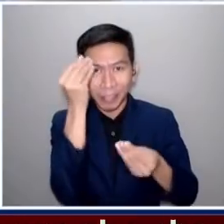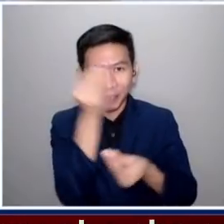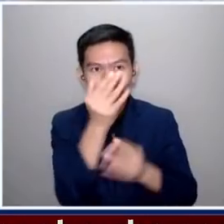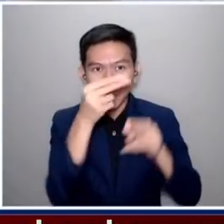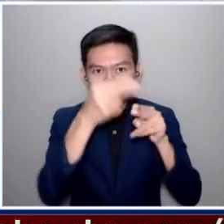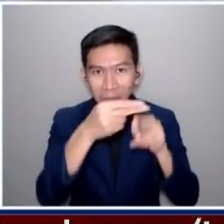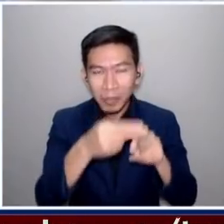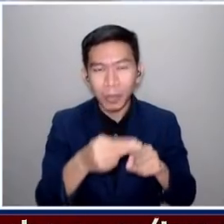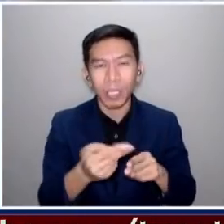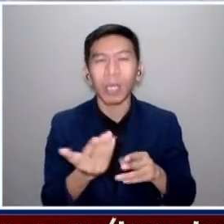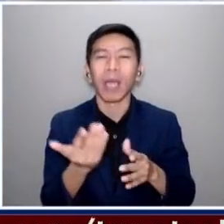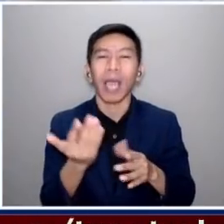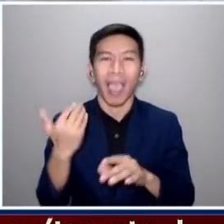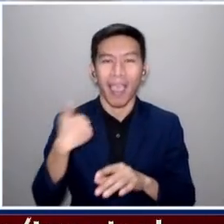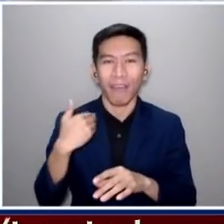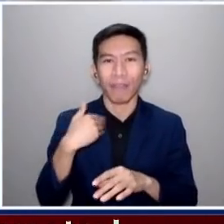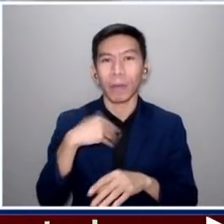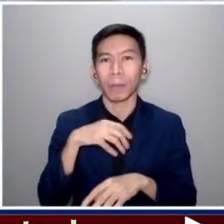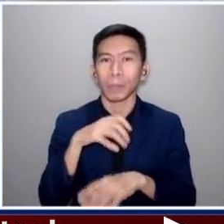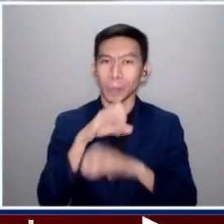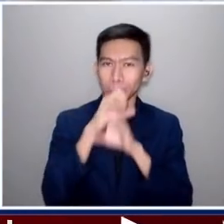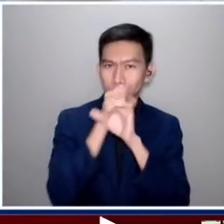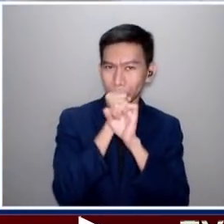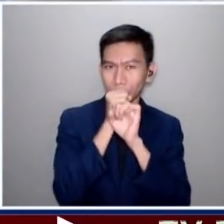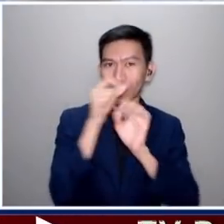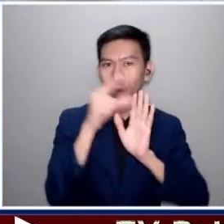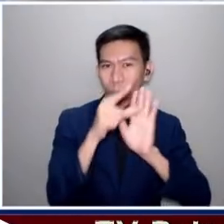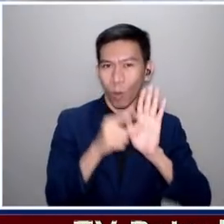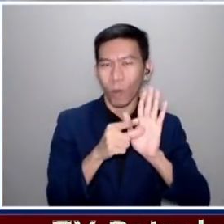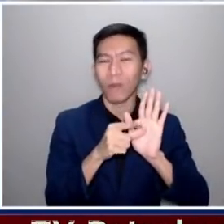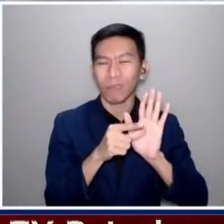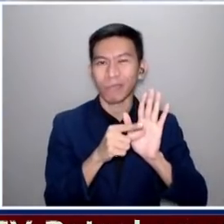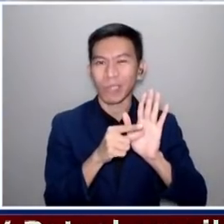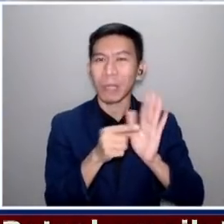there's what we call the privacy in the way. Kaya think of it,